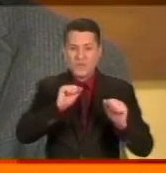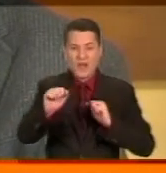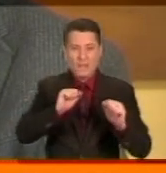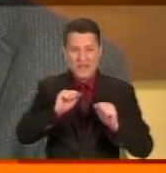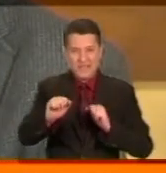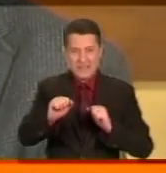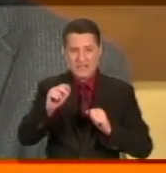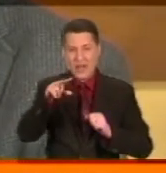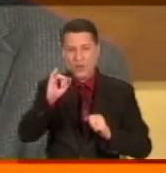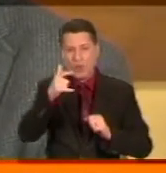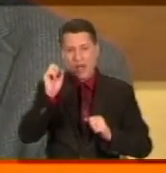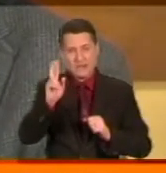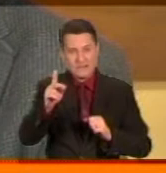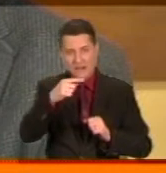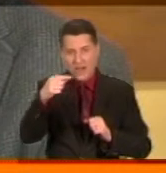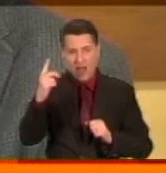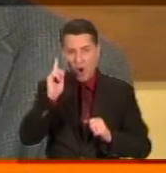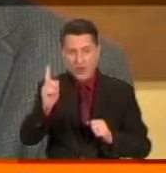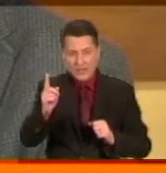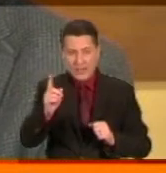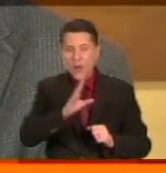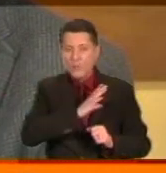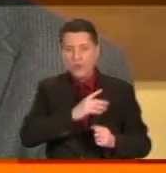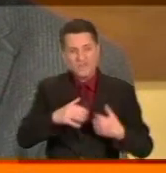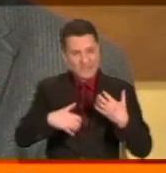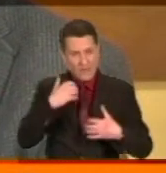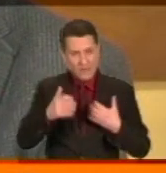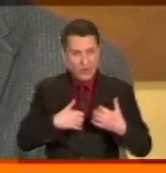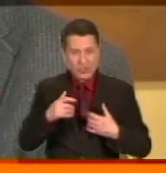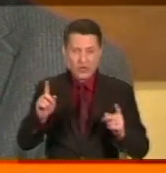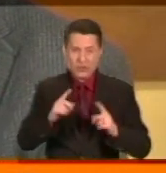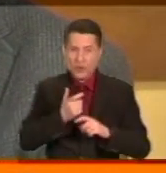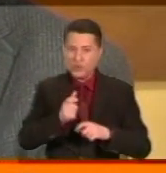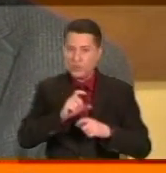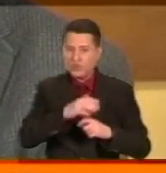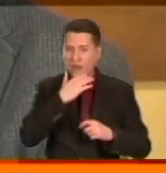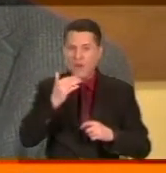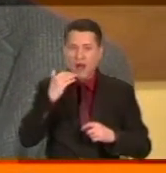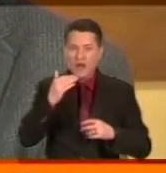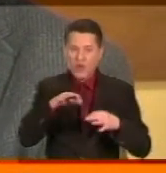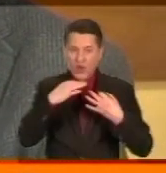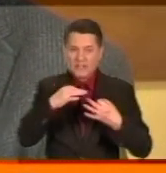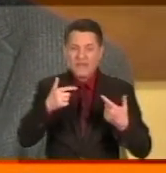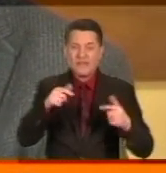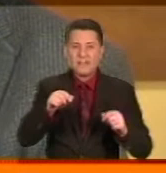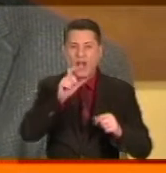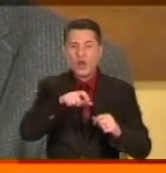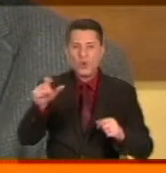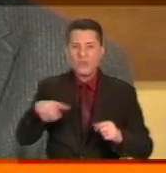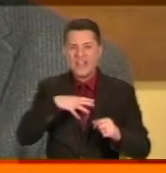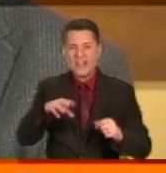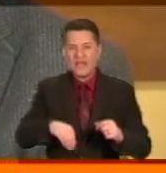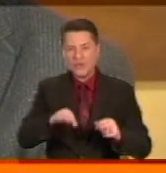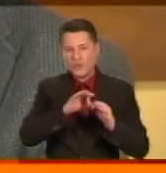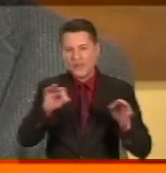Батальйон «Луганськ-1» був дуже якби, стривожний, тому що він мені дуже багато такого розказував, де люди гинуть на розтяжках. Тому я